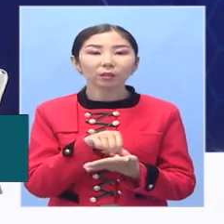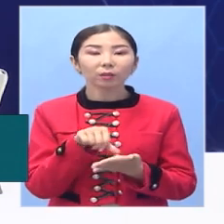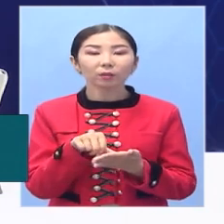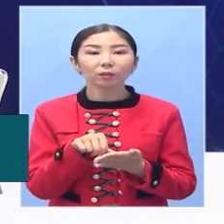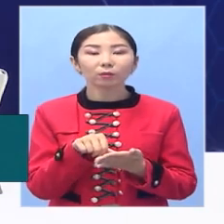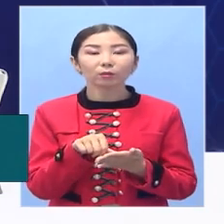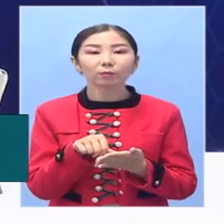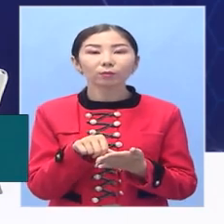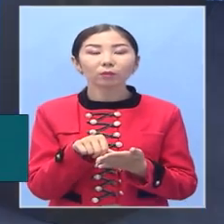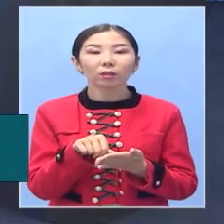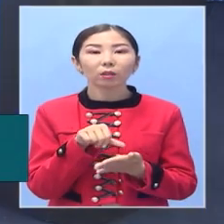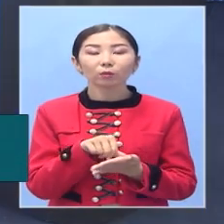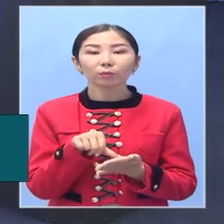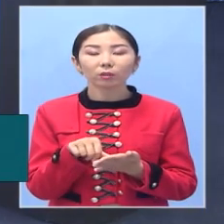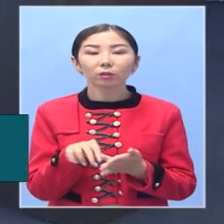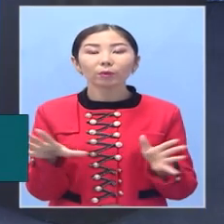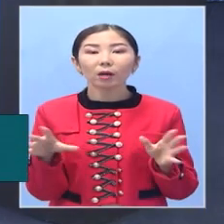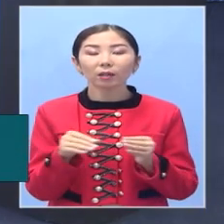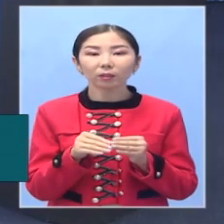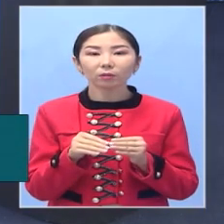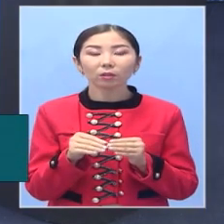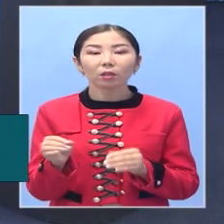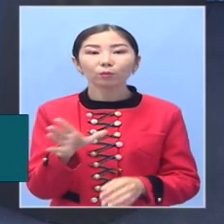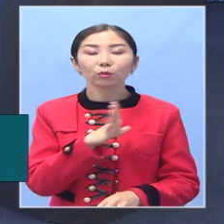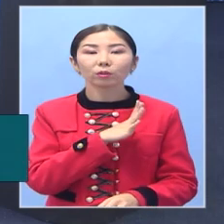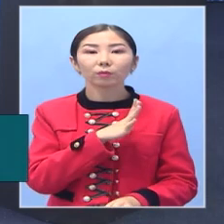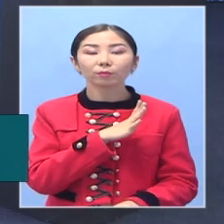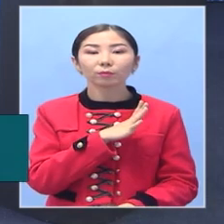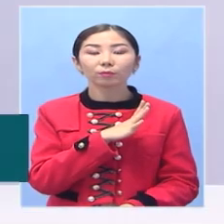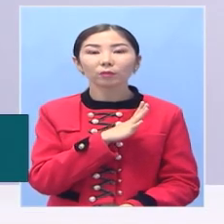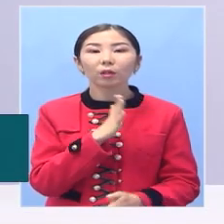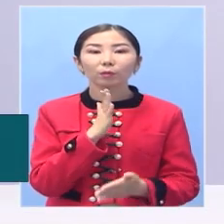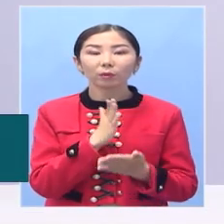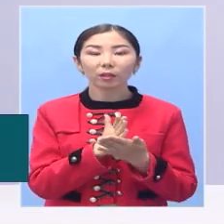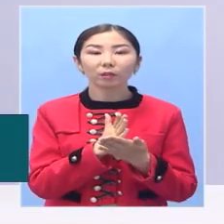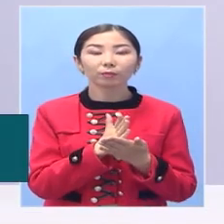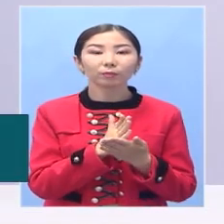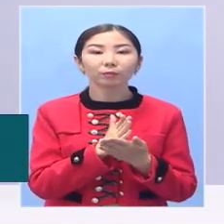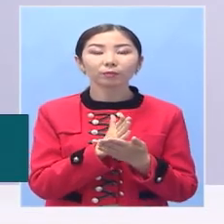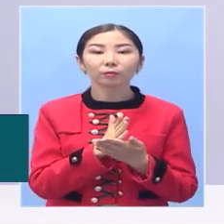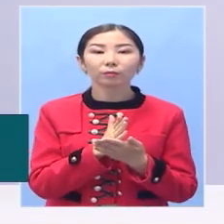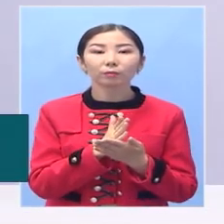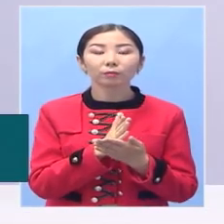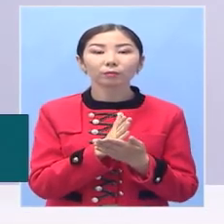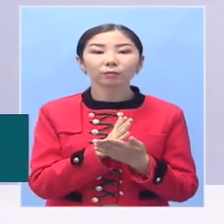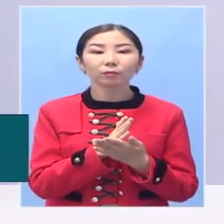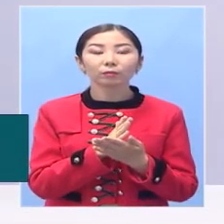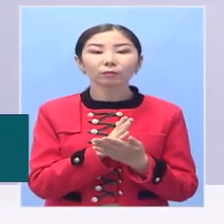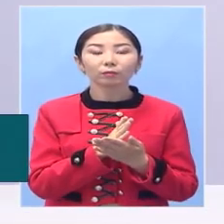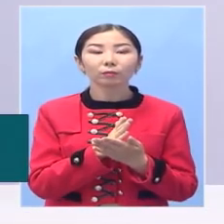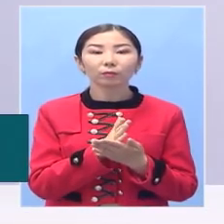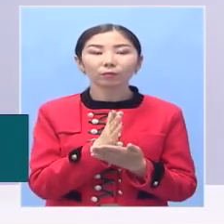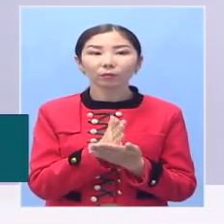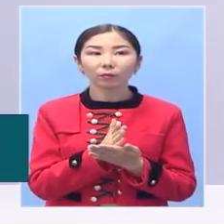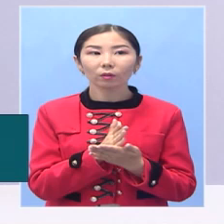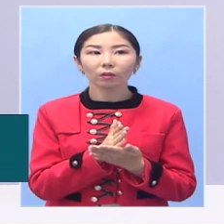танылған. Осы мердігерлердің ішінде... Болды. Үху. Болды, бар, болды. Енді